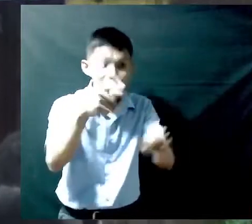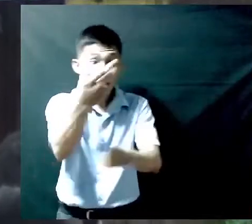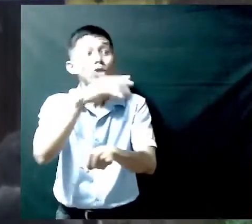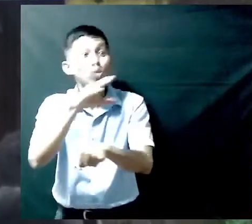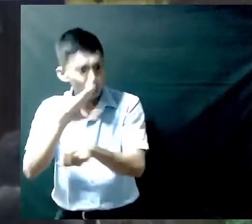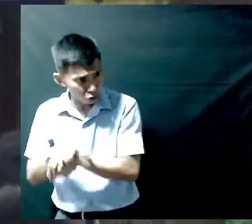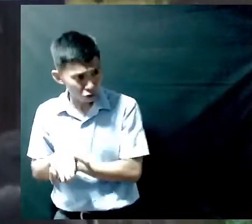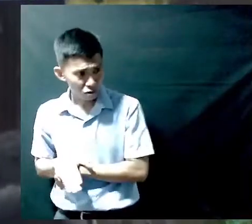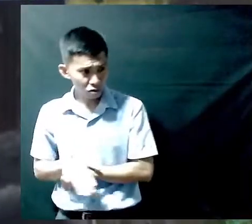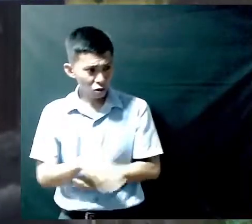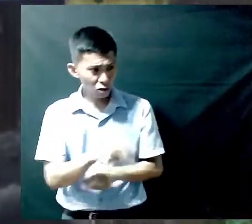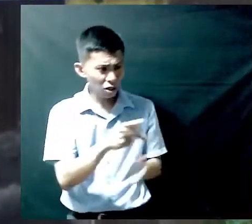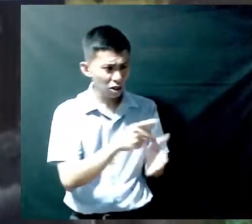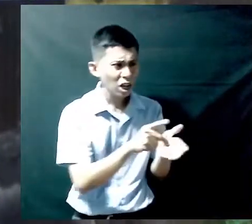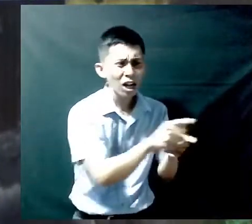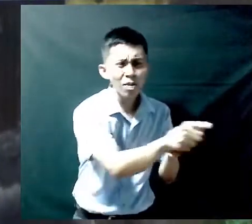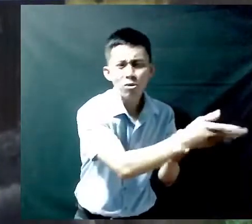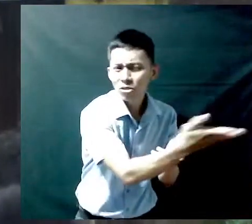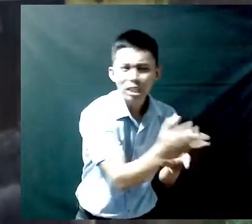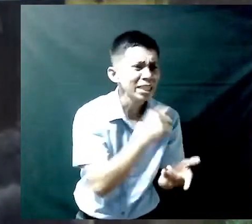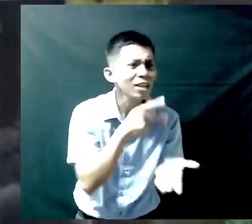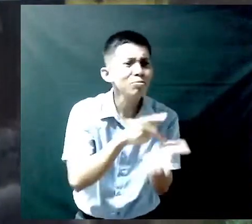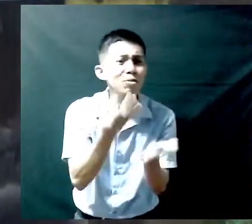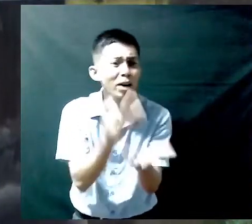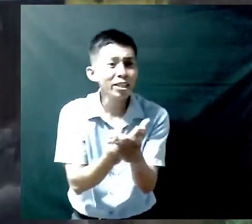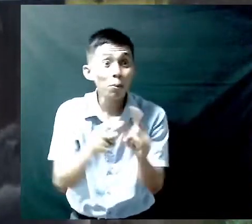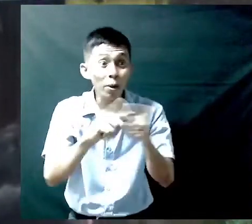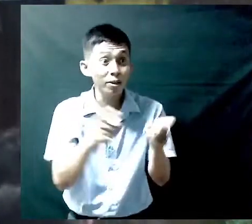City, punong-puno ng mga gang member.